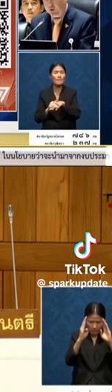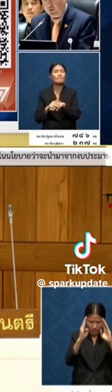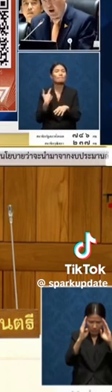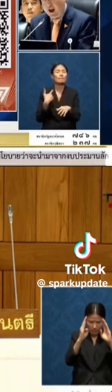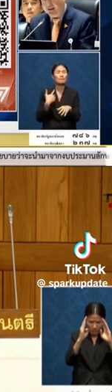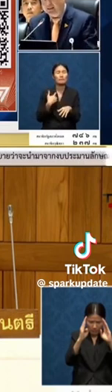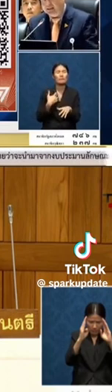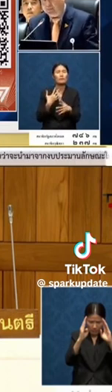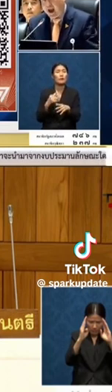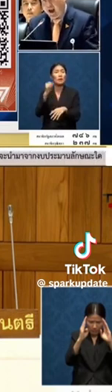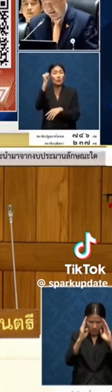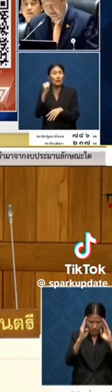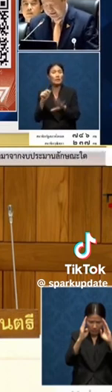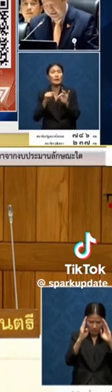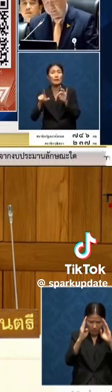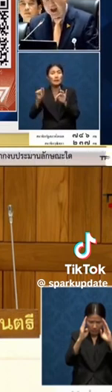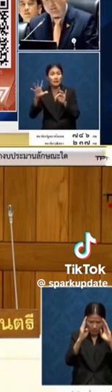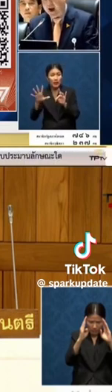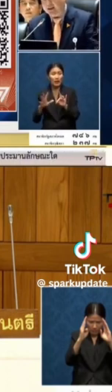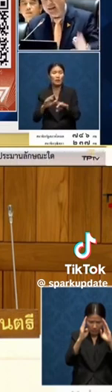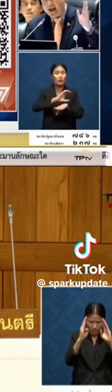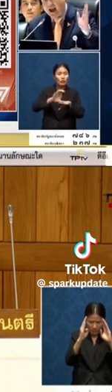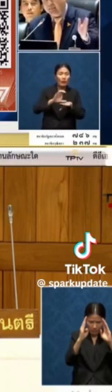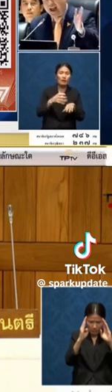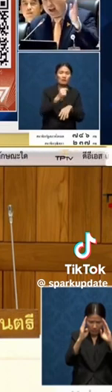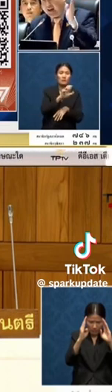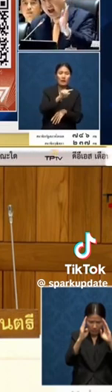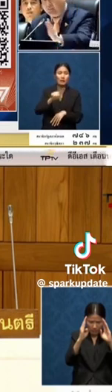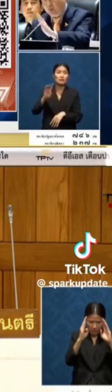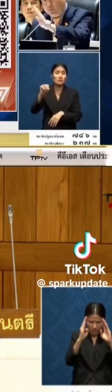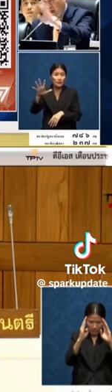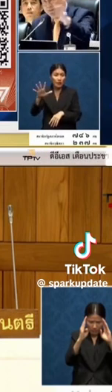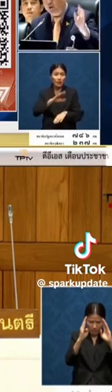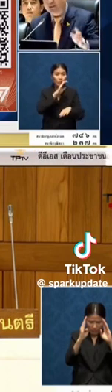ทรถไฟฟ้า 15-45 บาทข้ามสาย